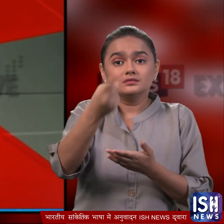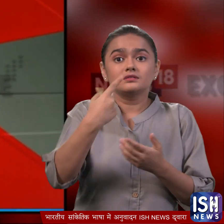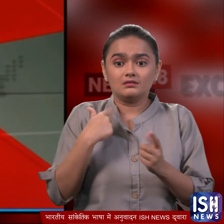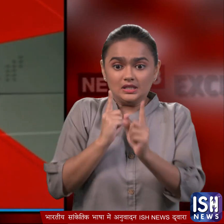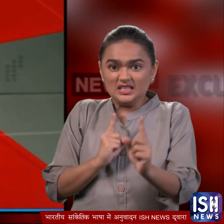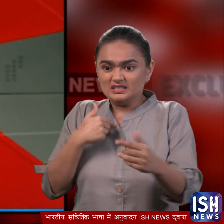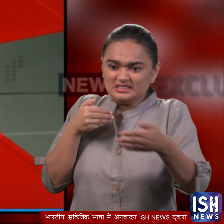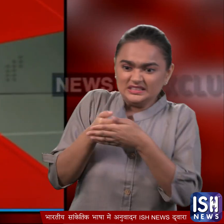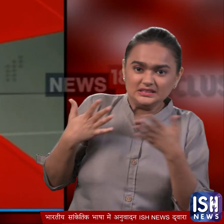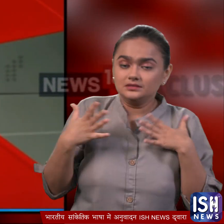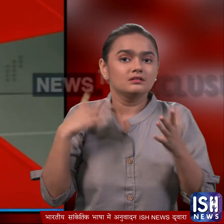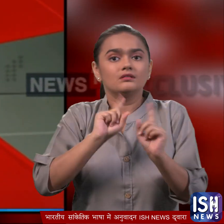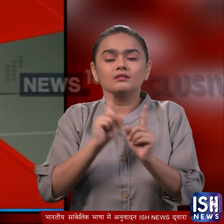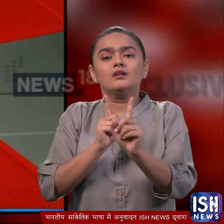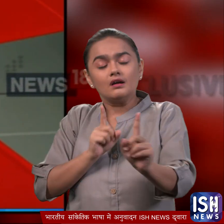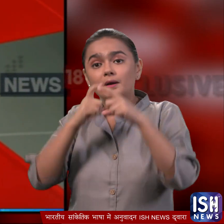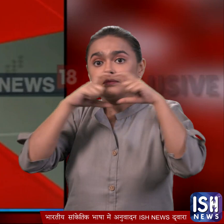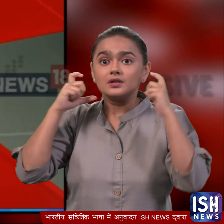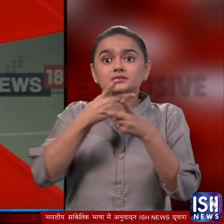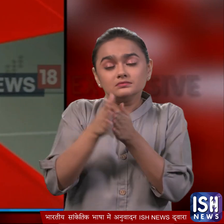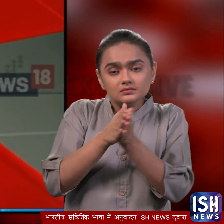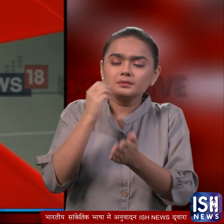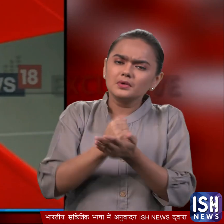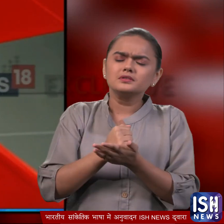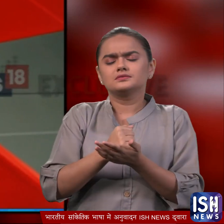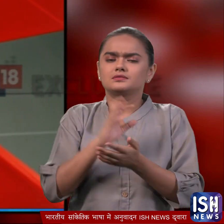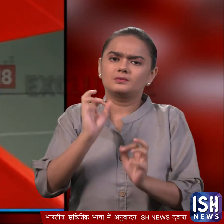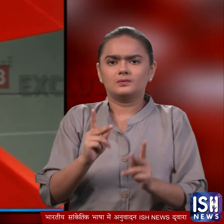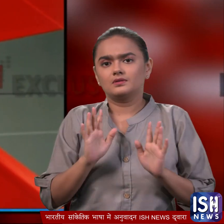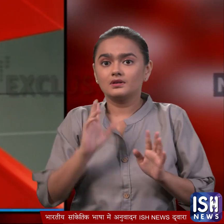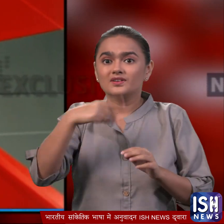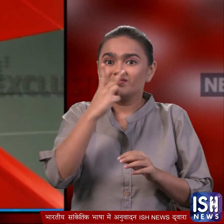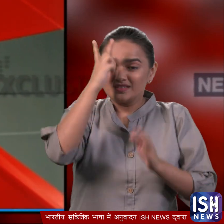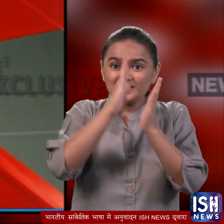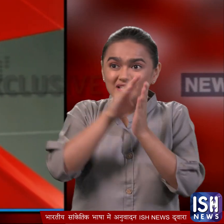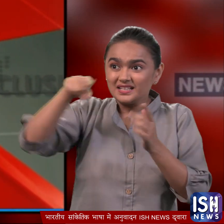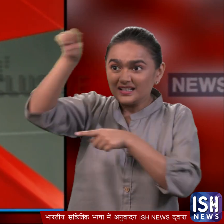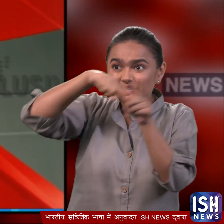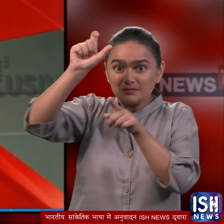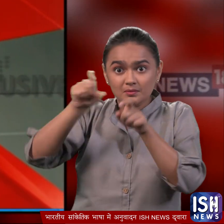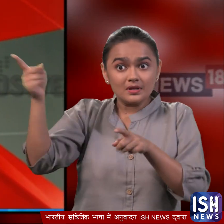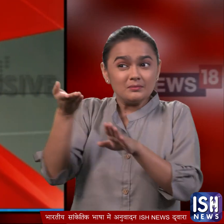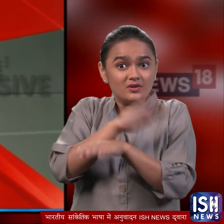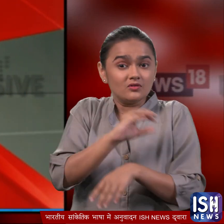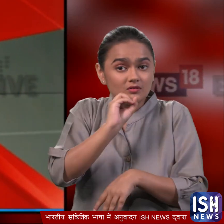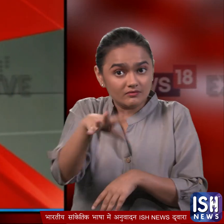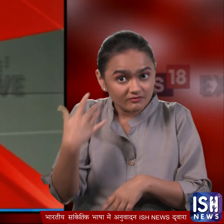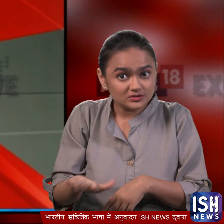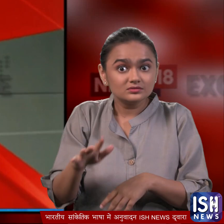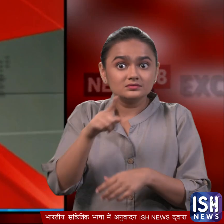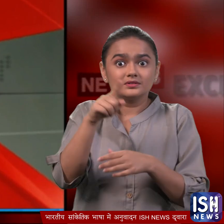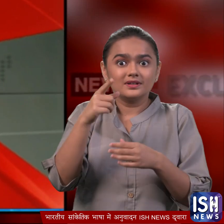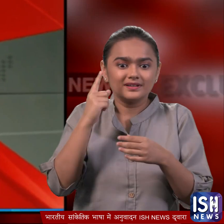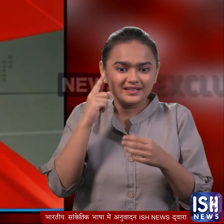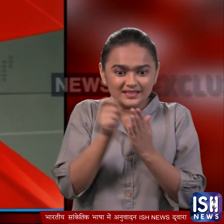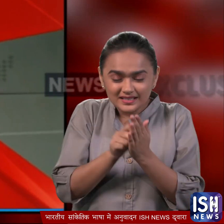मास्क लगाने, सोशल डिस्टेंसिंग का पालन करने में आनाकानी नहीं करेंगे। जबकि वैष्णो देवी यात्रा पर जाने वाले श्रद्धालुओं को पहले भी दर्शन की